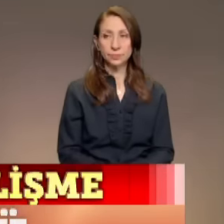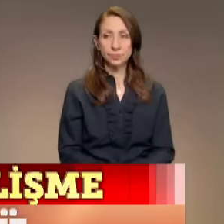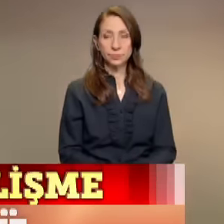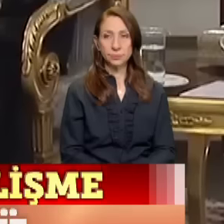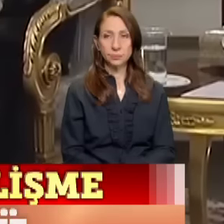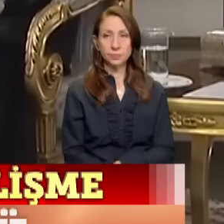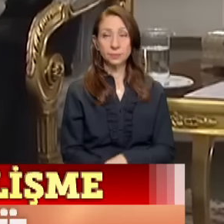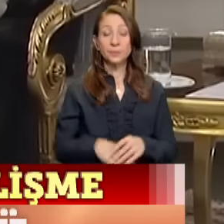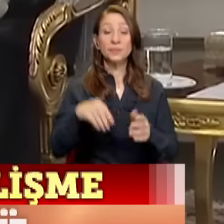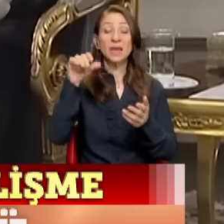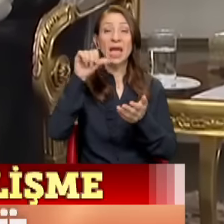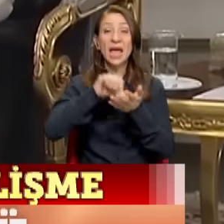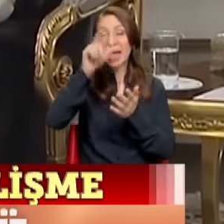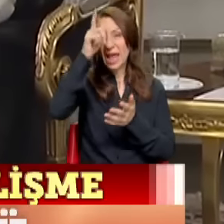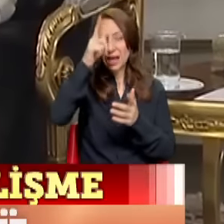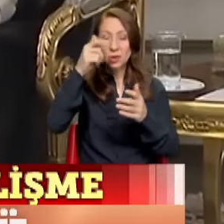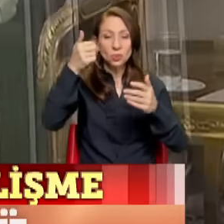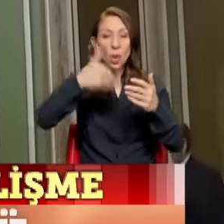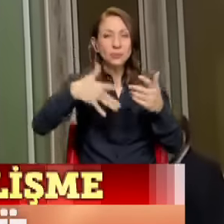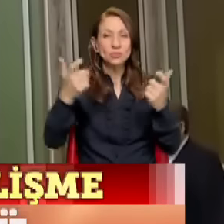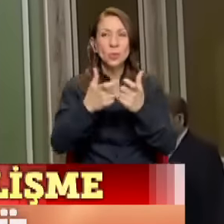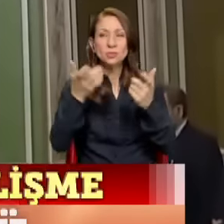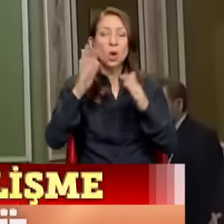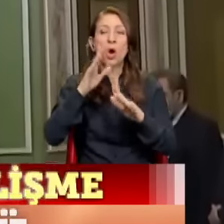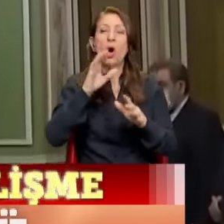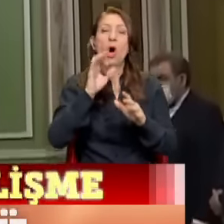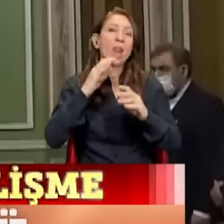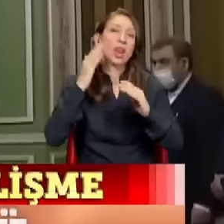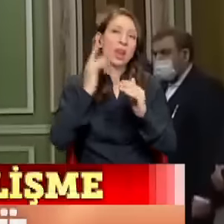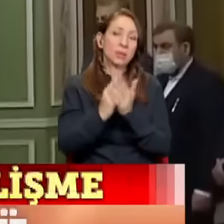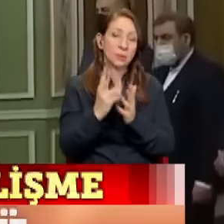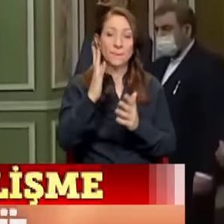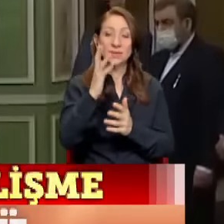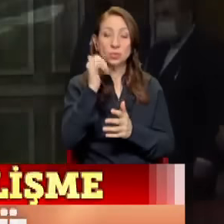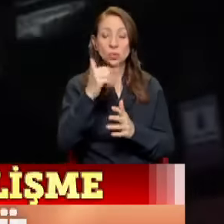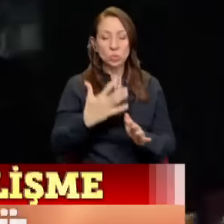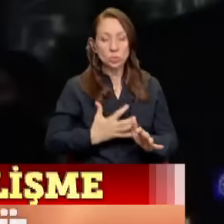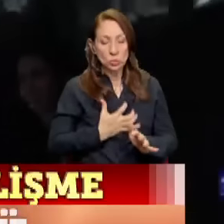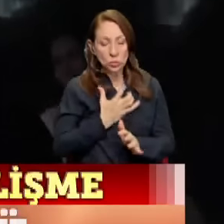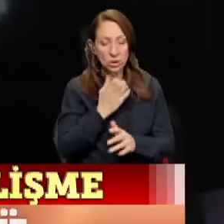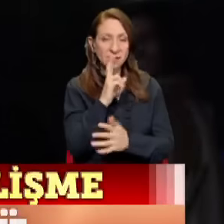kaydedildi İran'da kabine toplantı sonrası OHAL ilan edildi 5